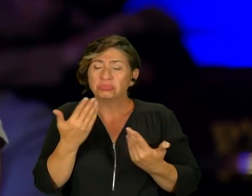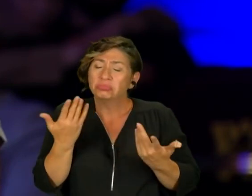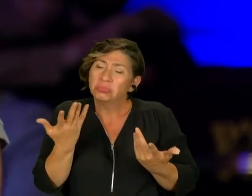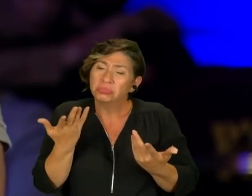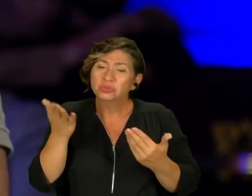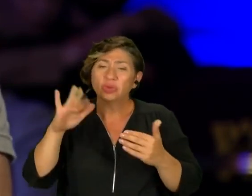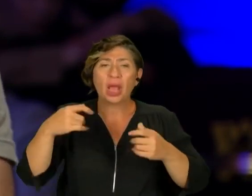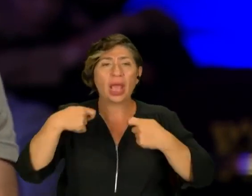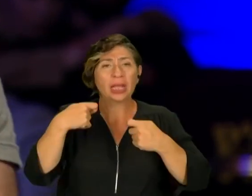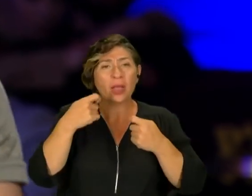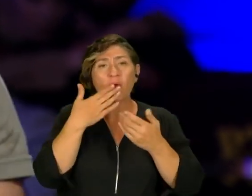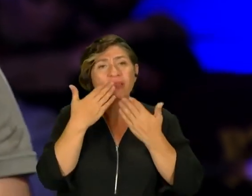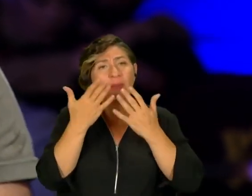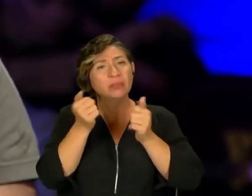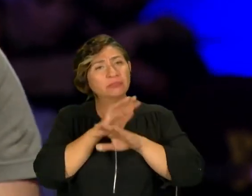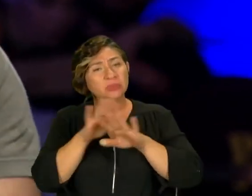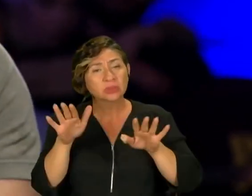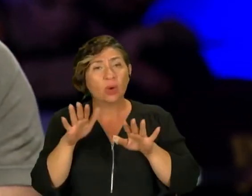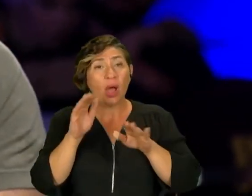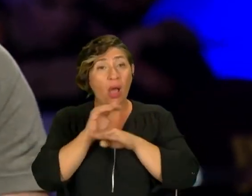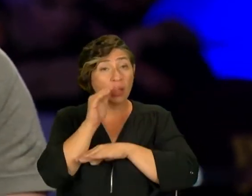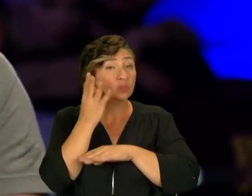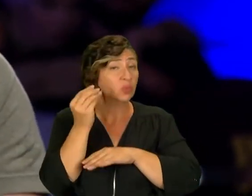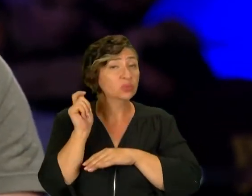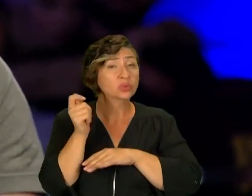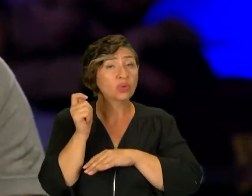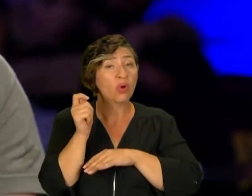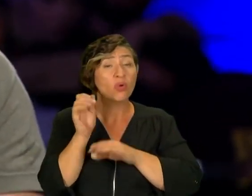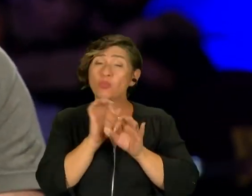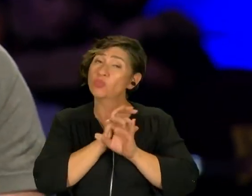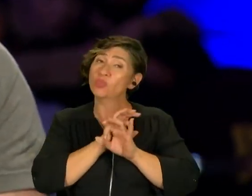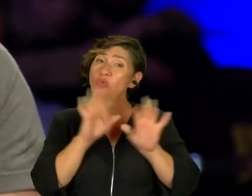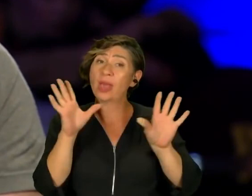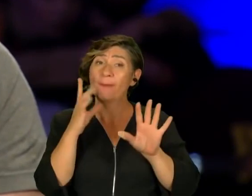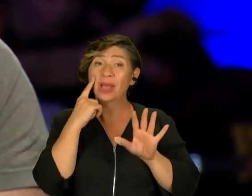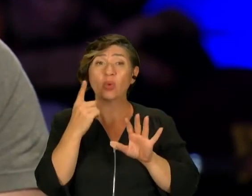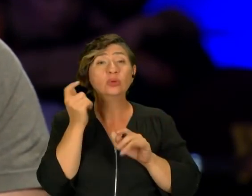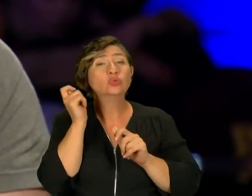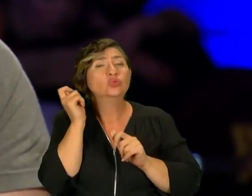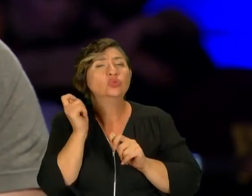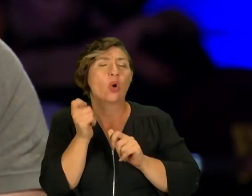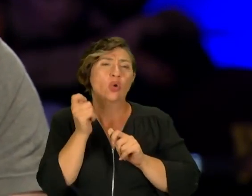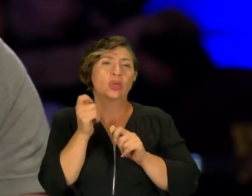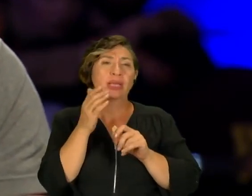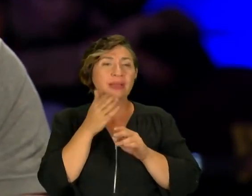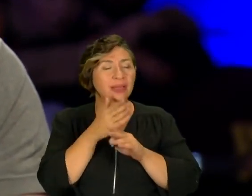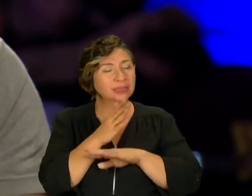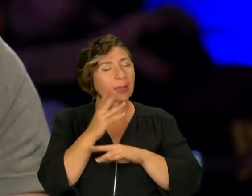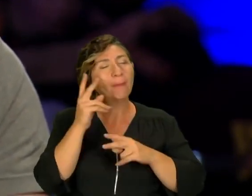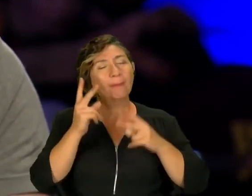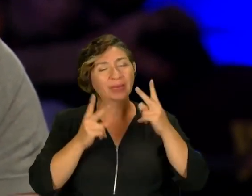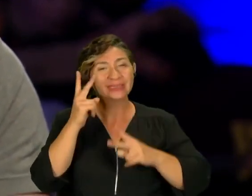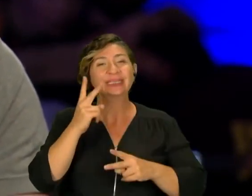Bir şekilde eğitimim tamam. Şu bu. Hayat o kadar zor ki. Mükemmel derecede zor ama gerçekten bazen